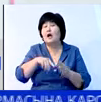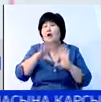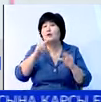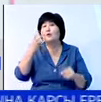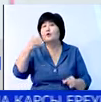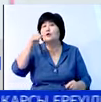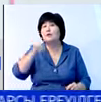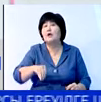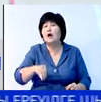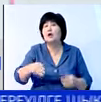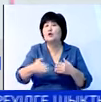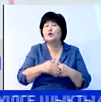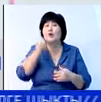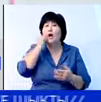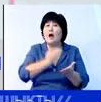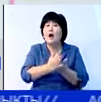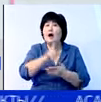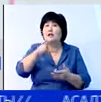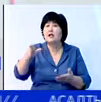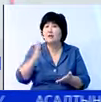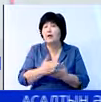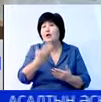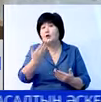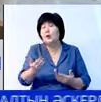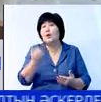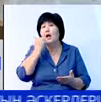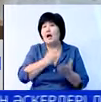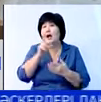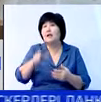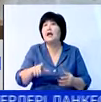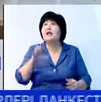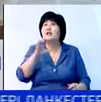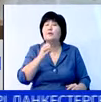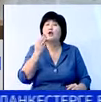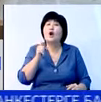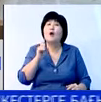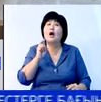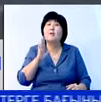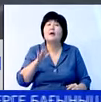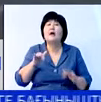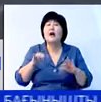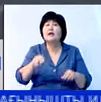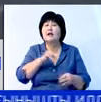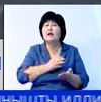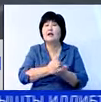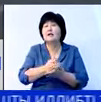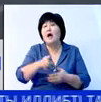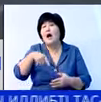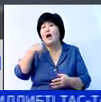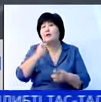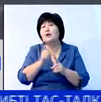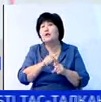30 мыңға жуық ардагерлер бар. Сол ардагерлерімізге Сейілбек Шоқаманның атқарған қызметі айтып кеткен